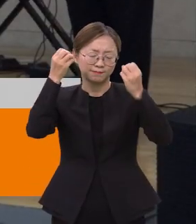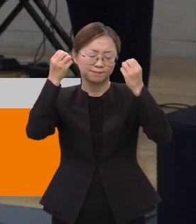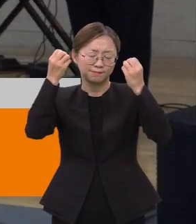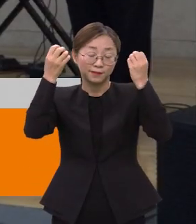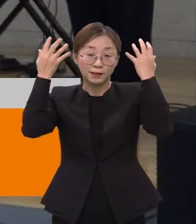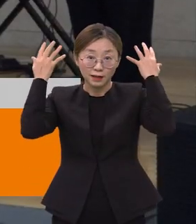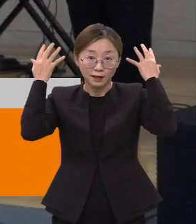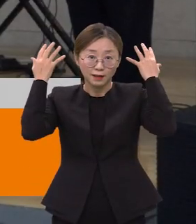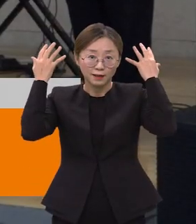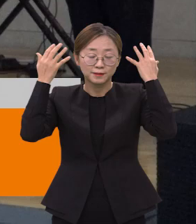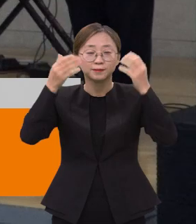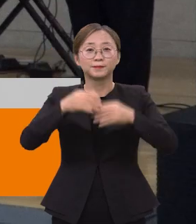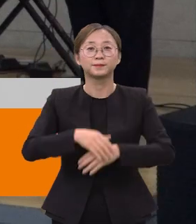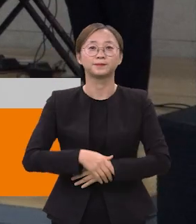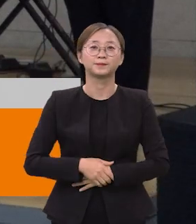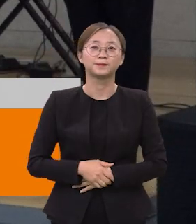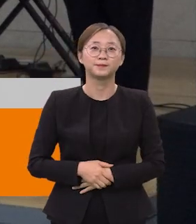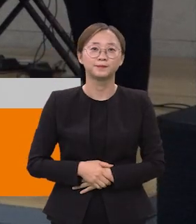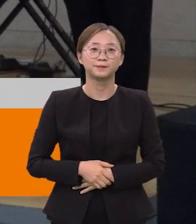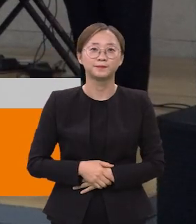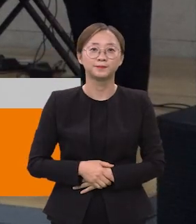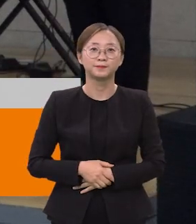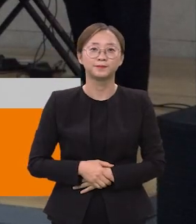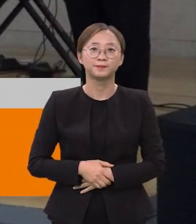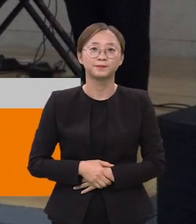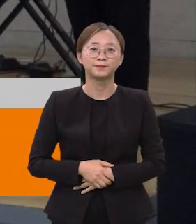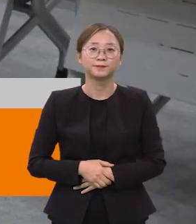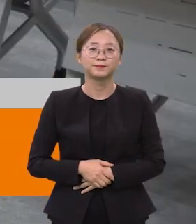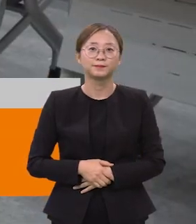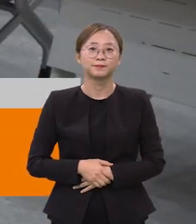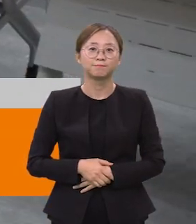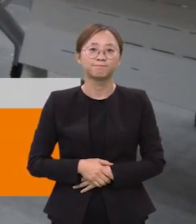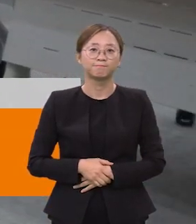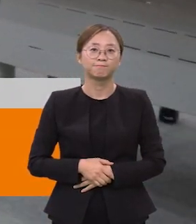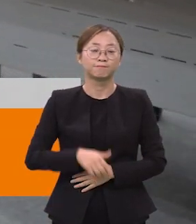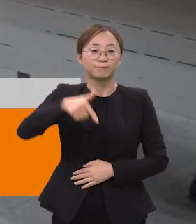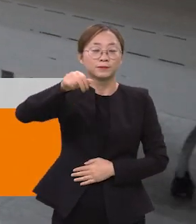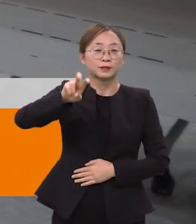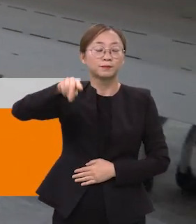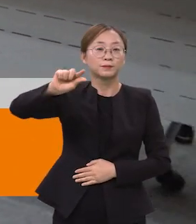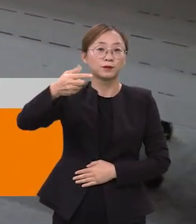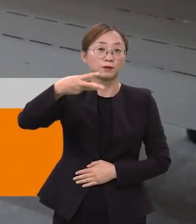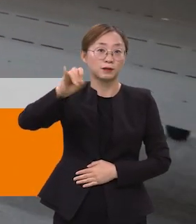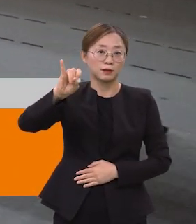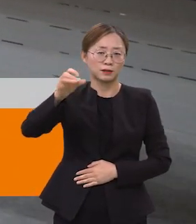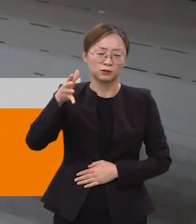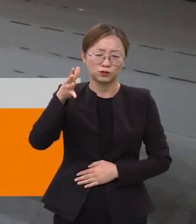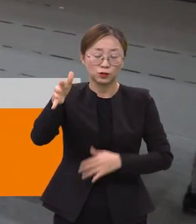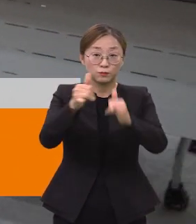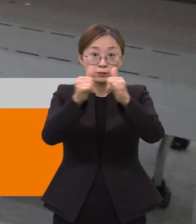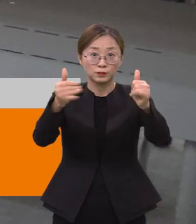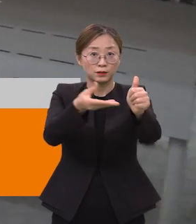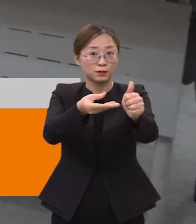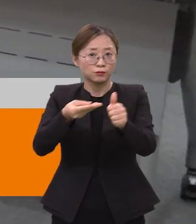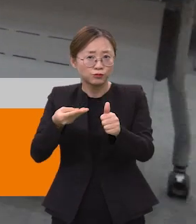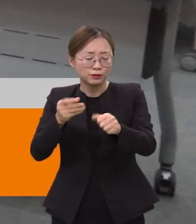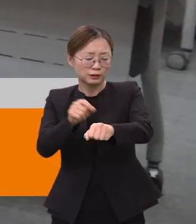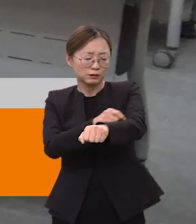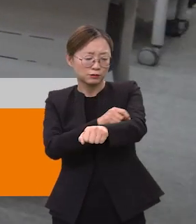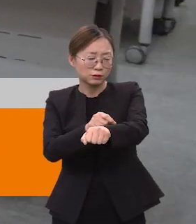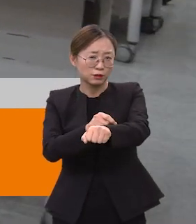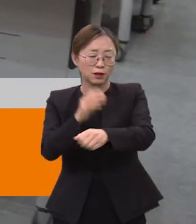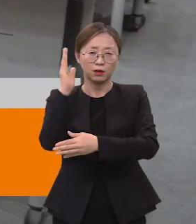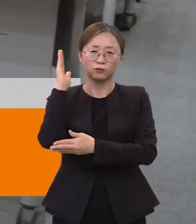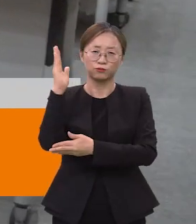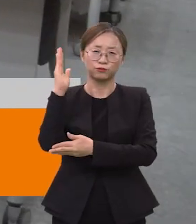스트레스를 해소하고 재충전의 기회를 제공했습니다. SR컴퍼니 김선라 강사를 초청하여 나를 탐구